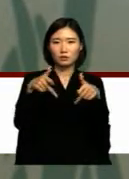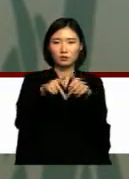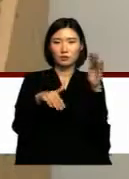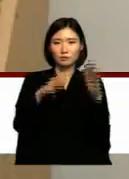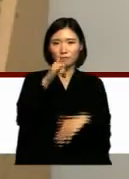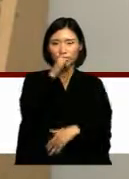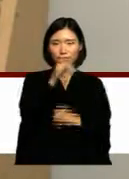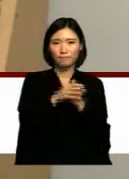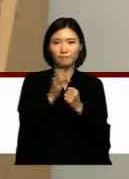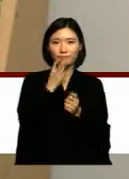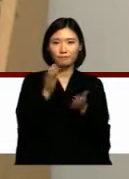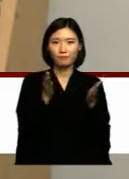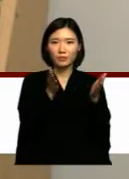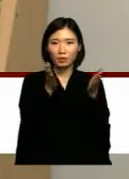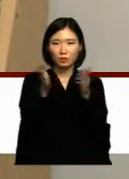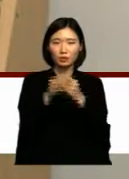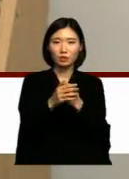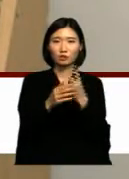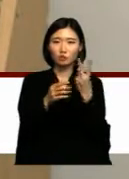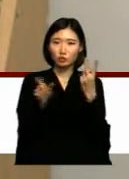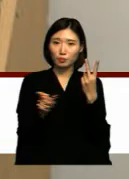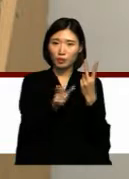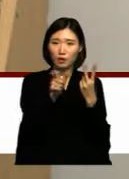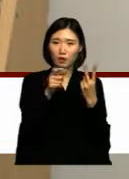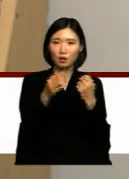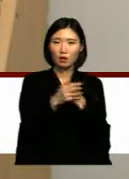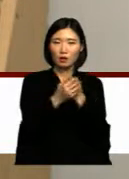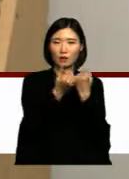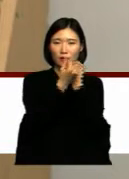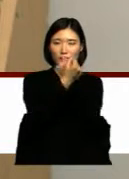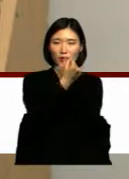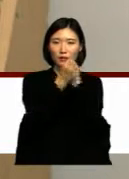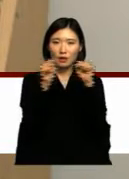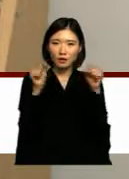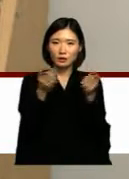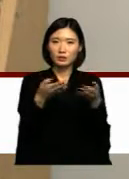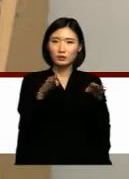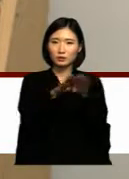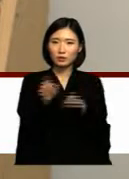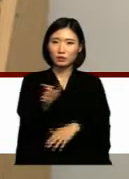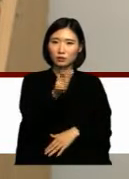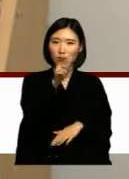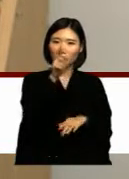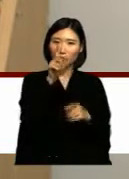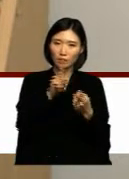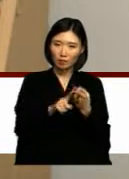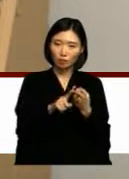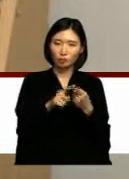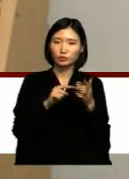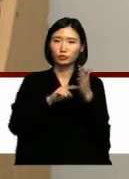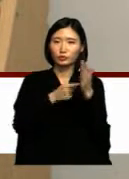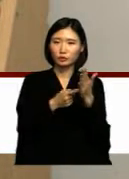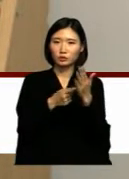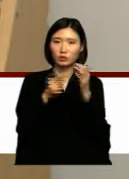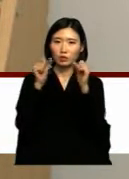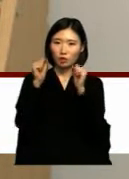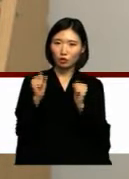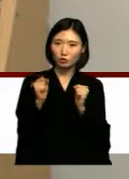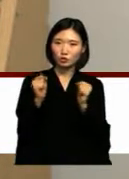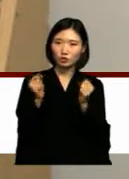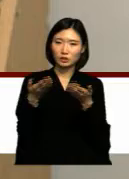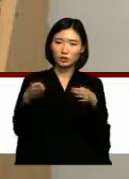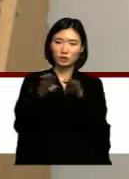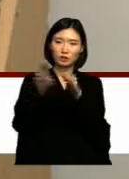그래서 경기도가 투트랙으로 탈시설 로드맵은 탈시설 로드맵대로 또 추진하고 거주시설